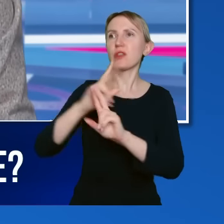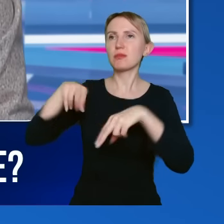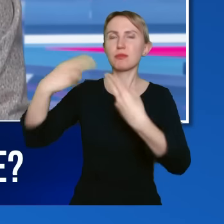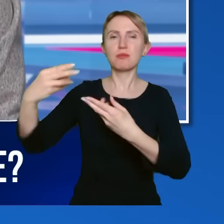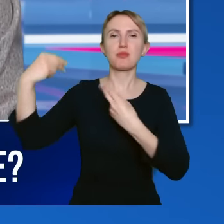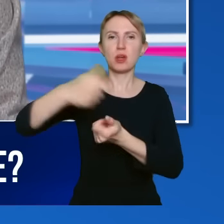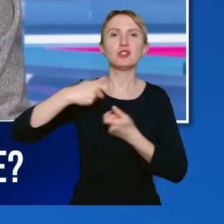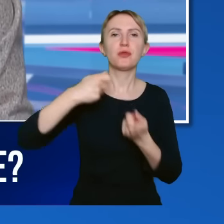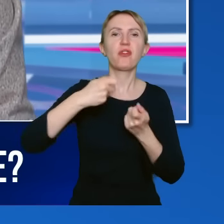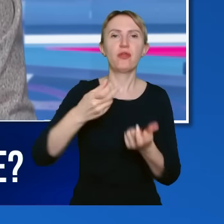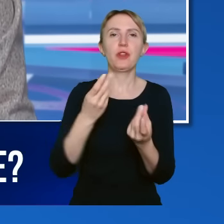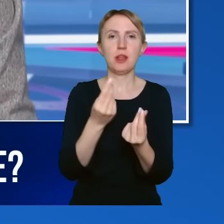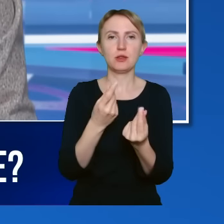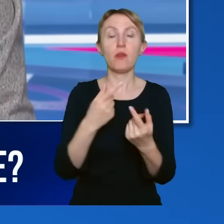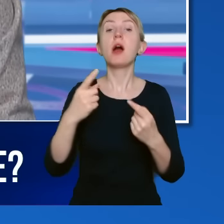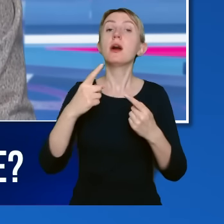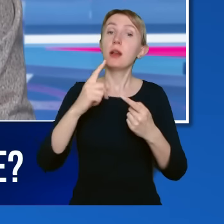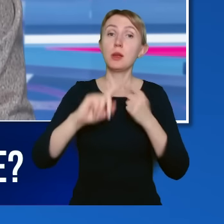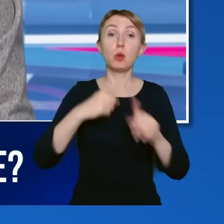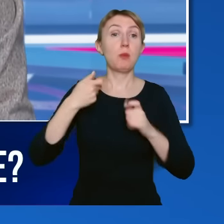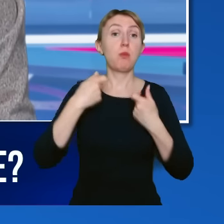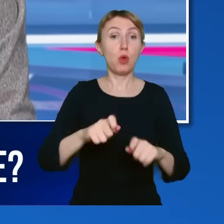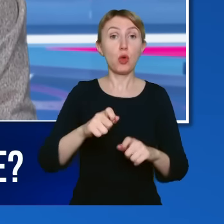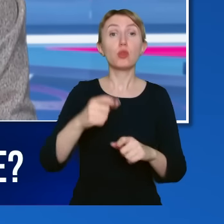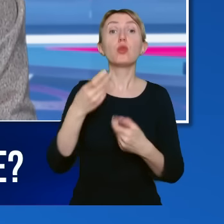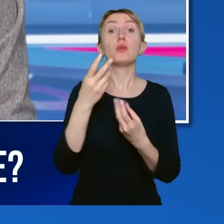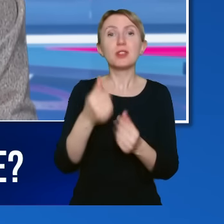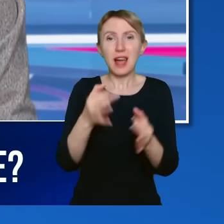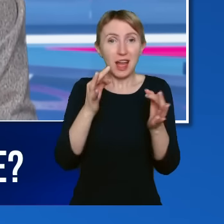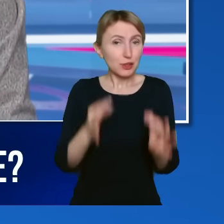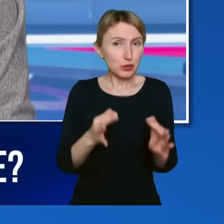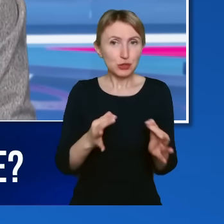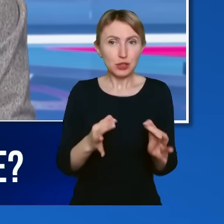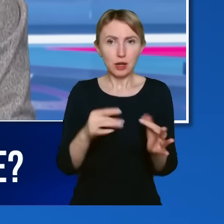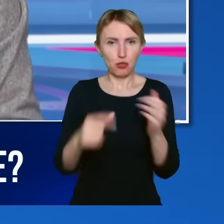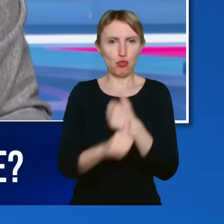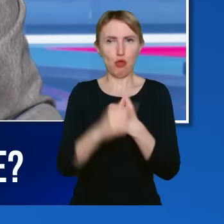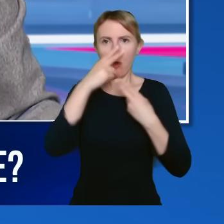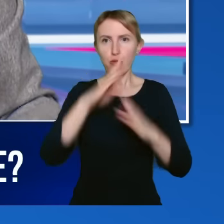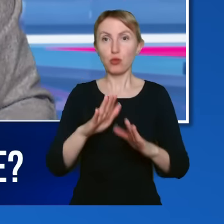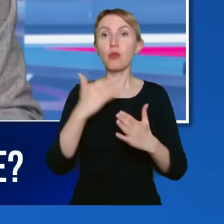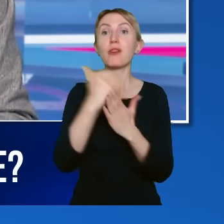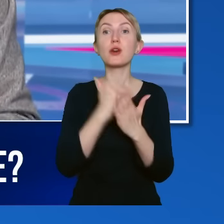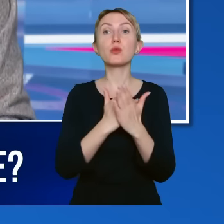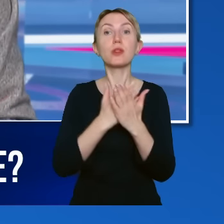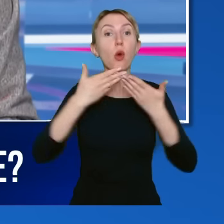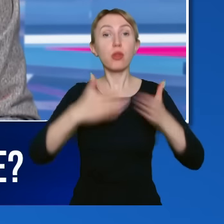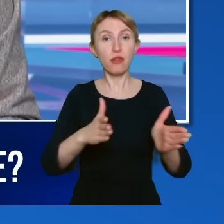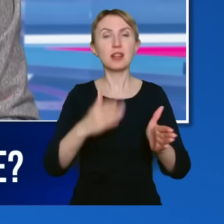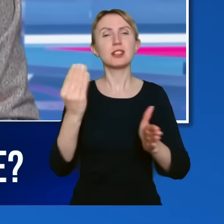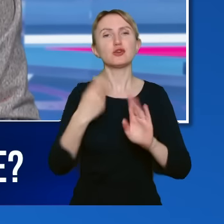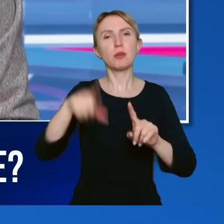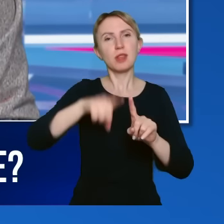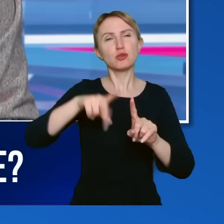szantażu finansowego i polityczną blokadą środków, na co dzisiaj mamy dowód, bo warunkiem odblokowania jeszcze miesiąc, dwa